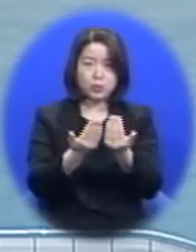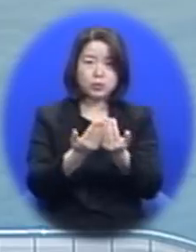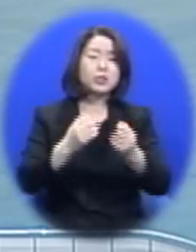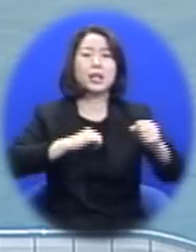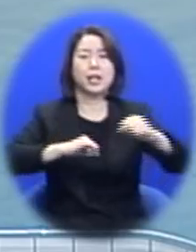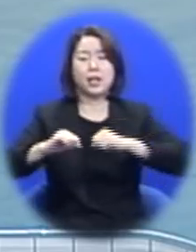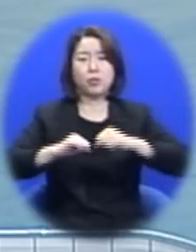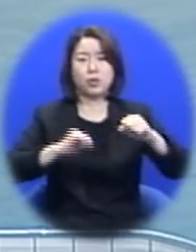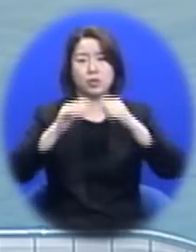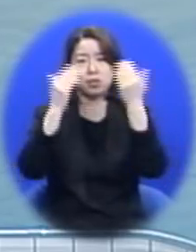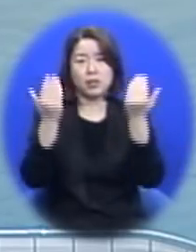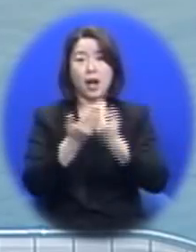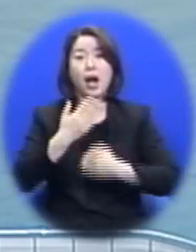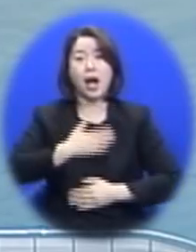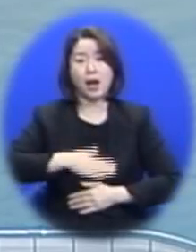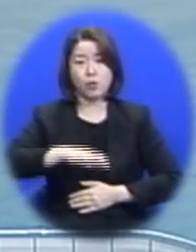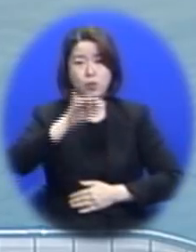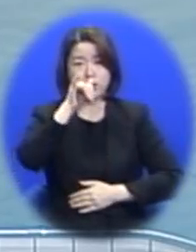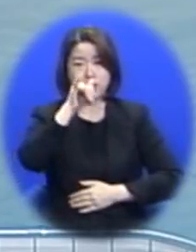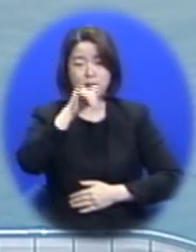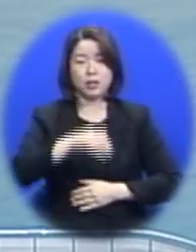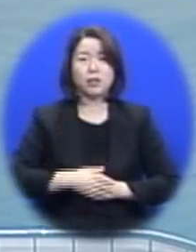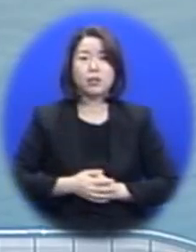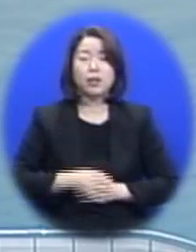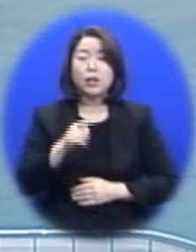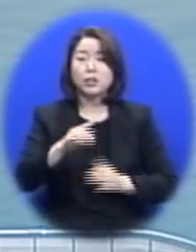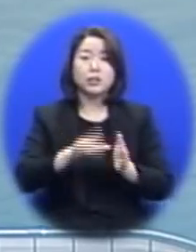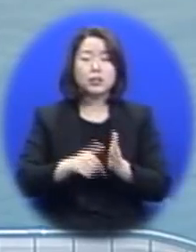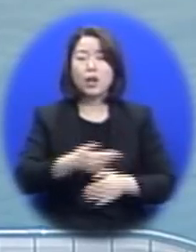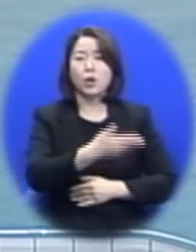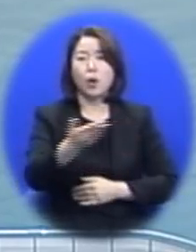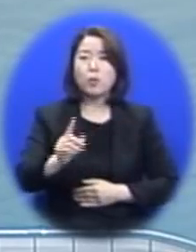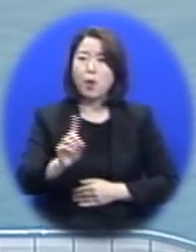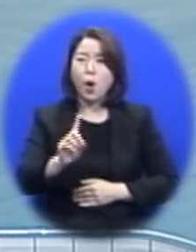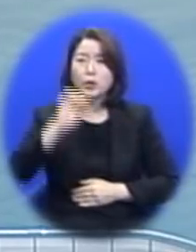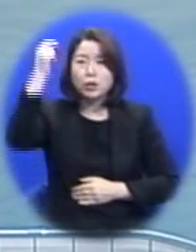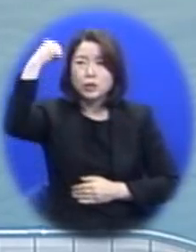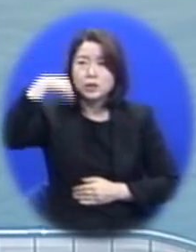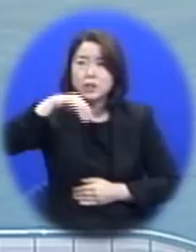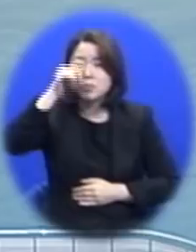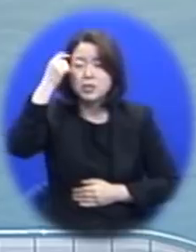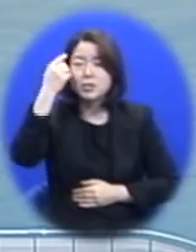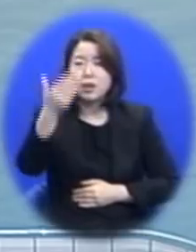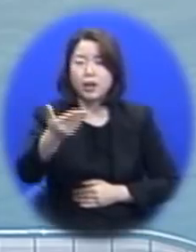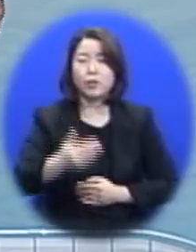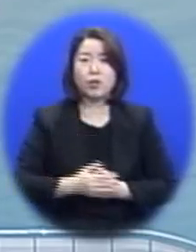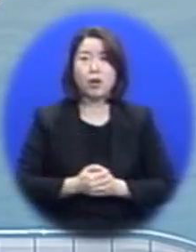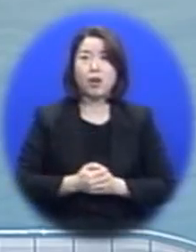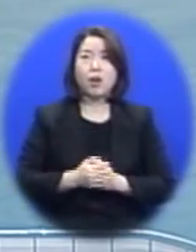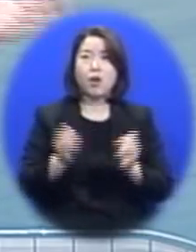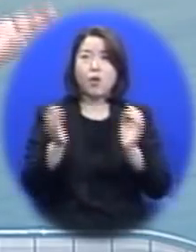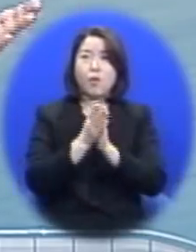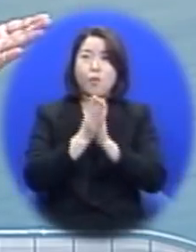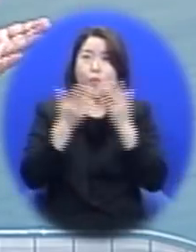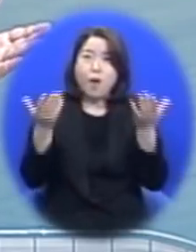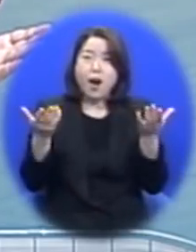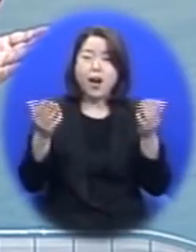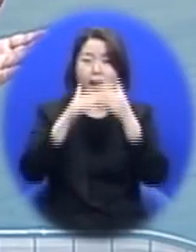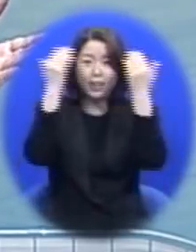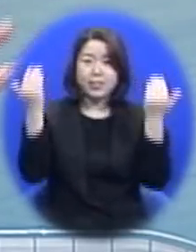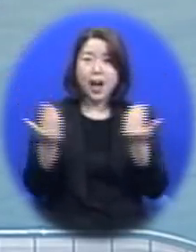다 알고 있다. 그럴 때 여러분은 어떤 느낌이 되실까요? 우와, 다 알고